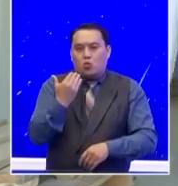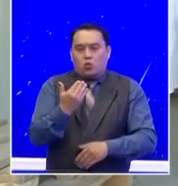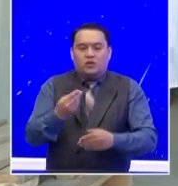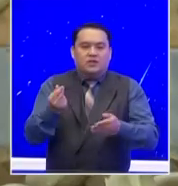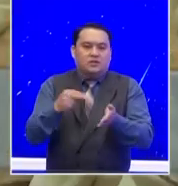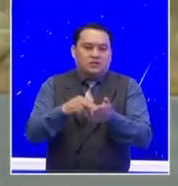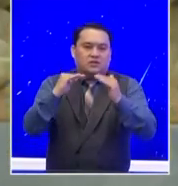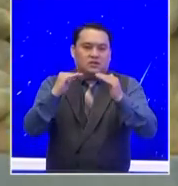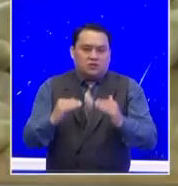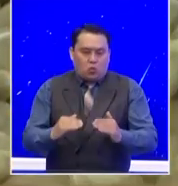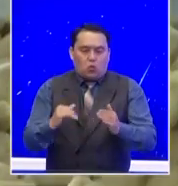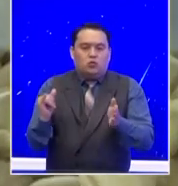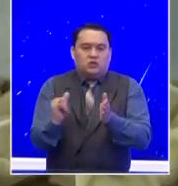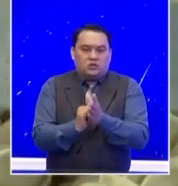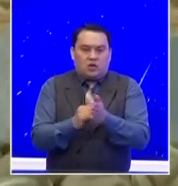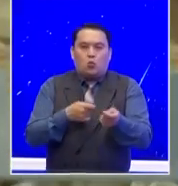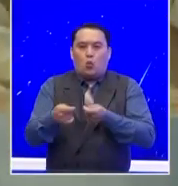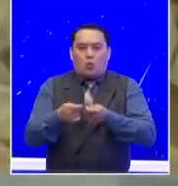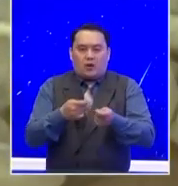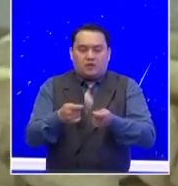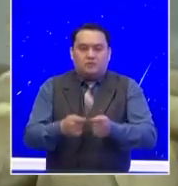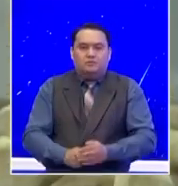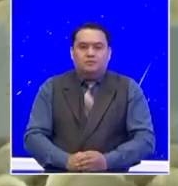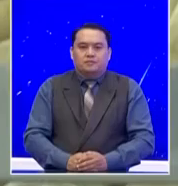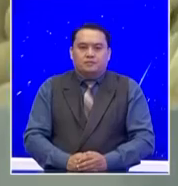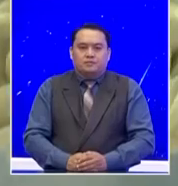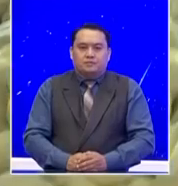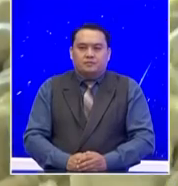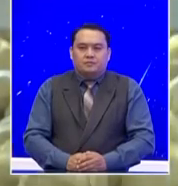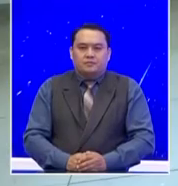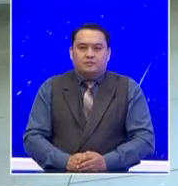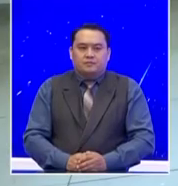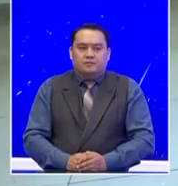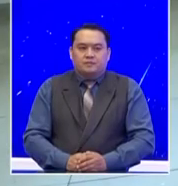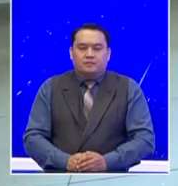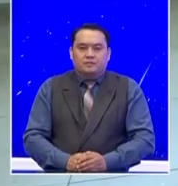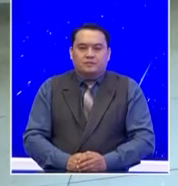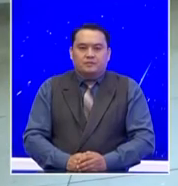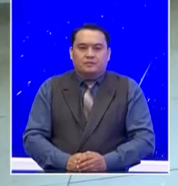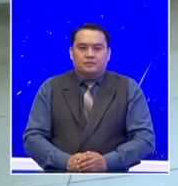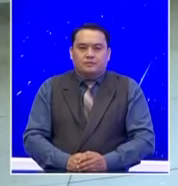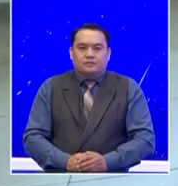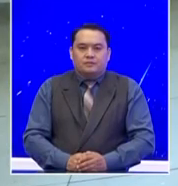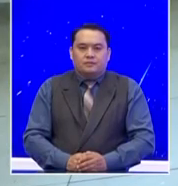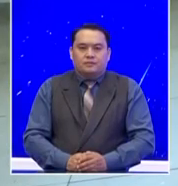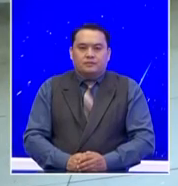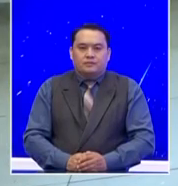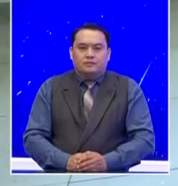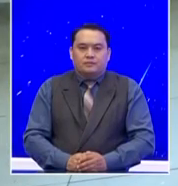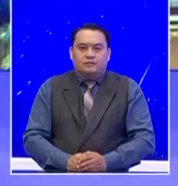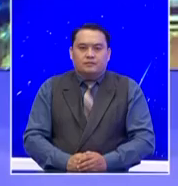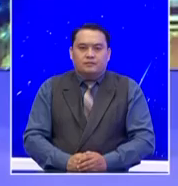ниже даже установленного правительством минимума. Айнур Мейрханова, Ержан Дюйсен, телеканал ЖИЦУ из Искельдинского